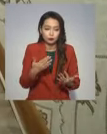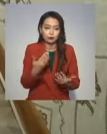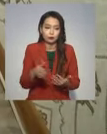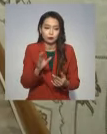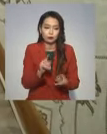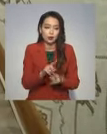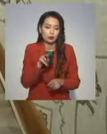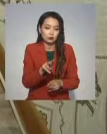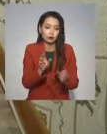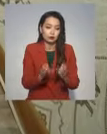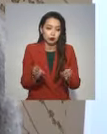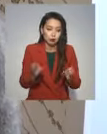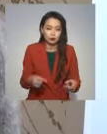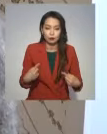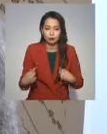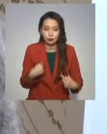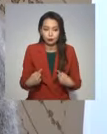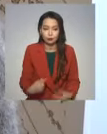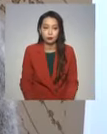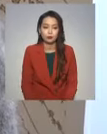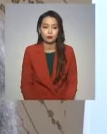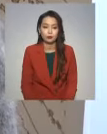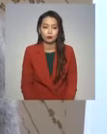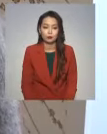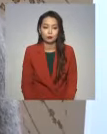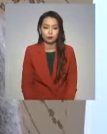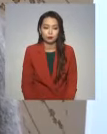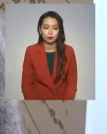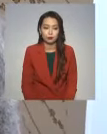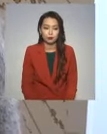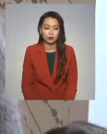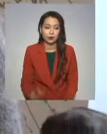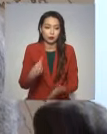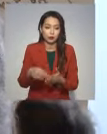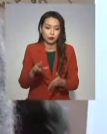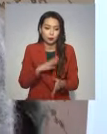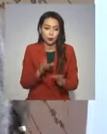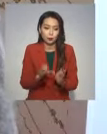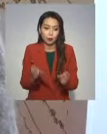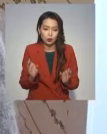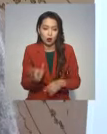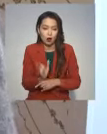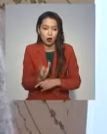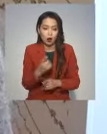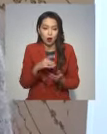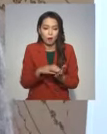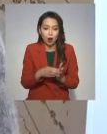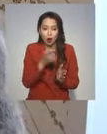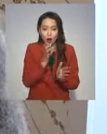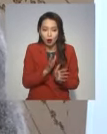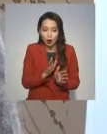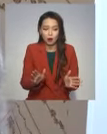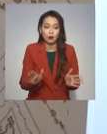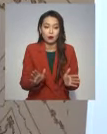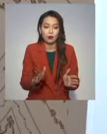жылытқыш қосып жан бағып отыр. Осы жолы біз масляный обогреватель сатып алдық. Масляный обогревательмен бір комнатаны жылытамыз.